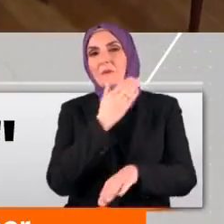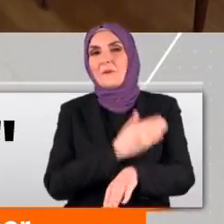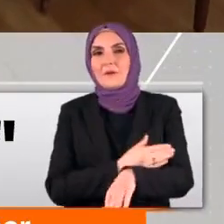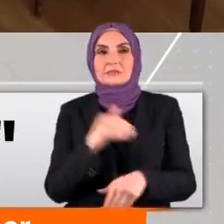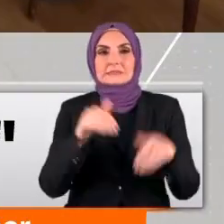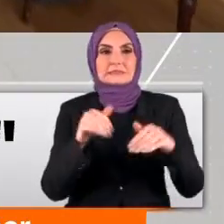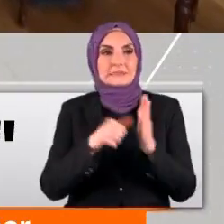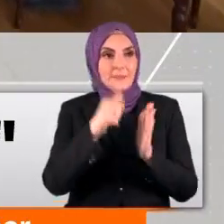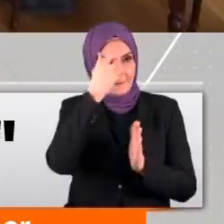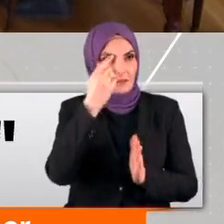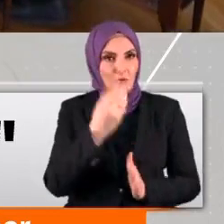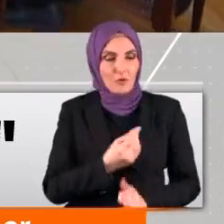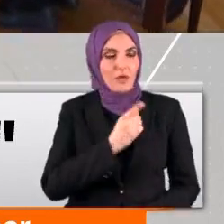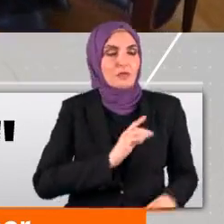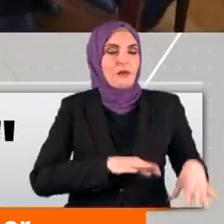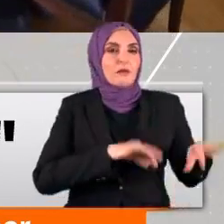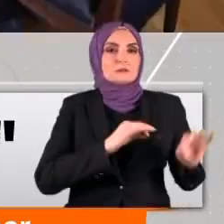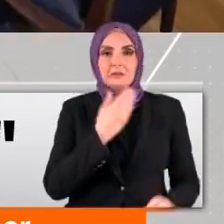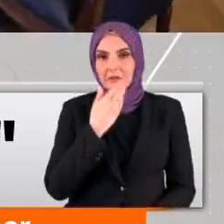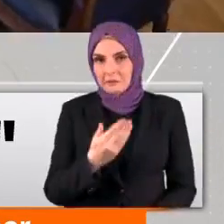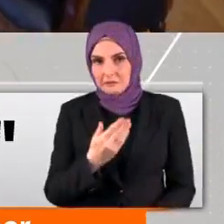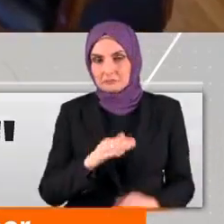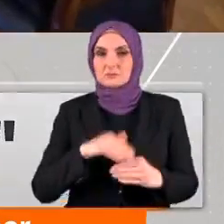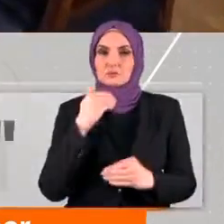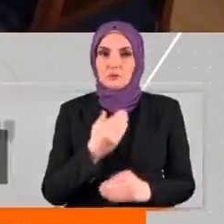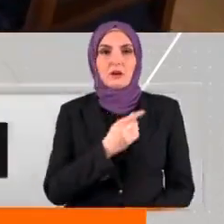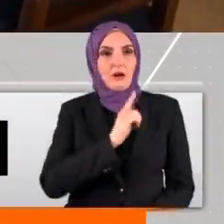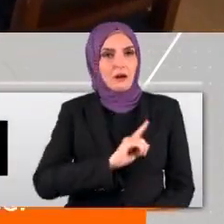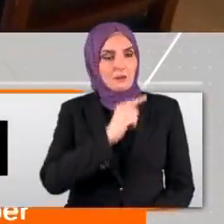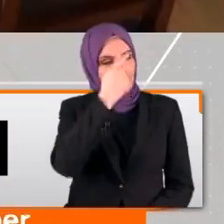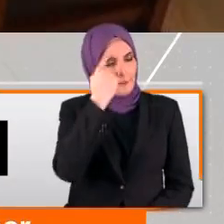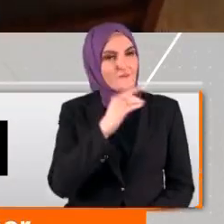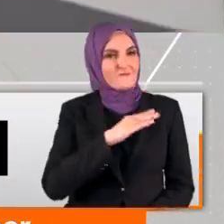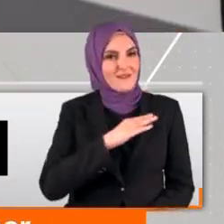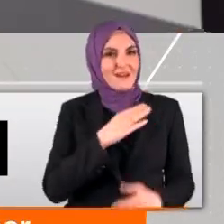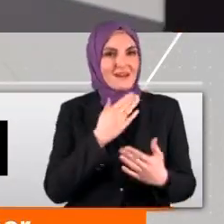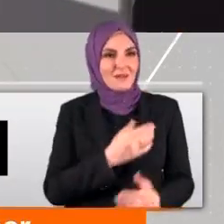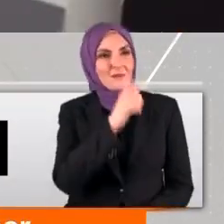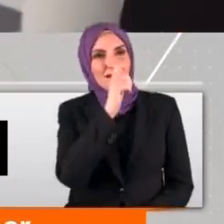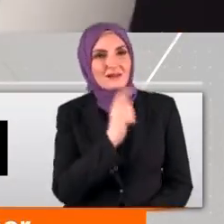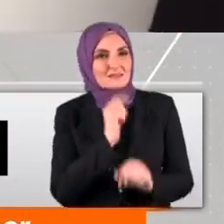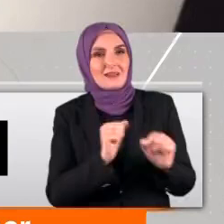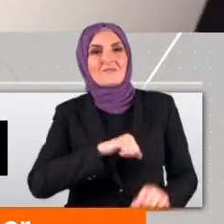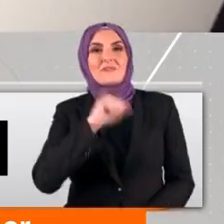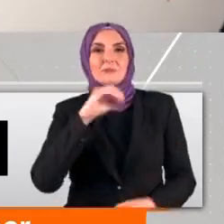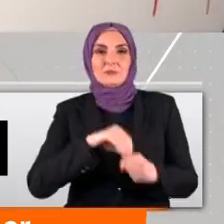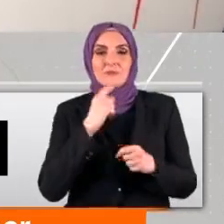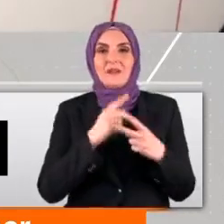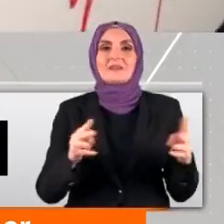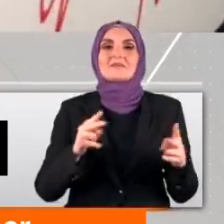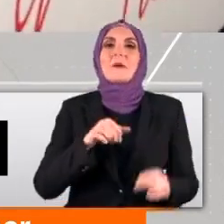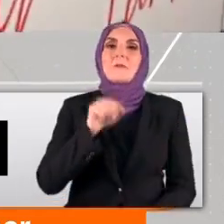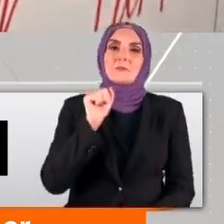adayımız hazır dediler. Daha sonra aday belli ama yıpratmamak için açıklamıyoruz bahanesine